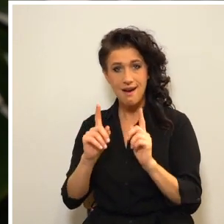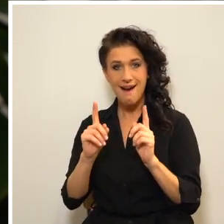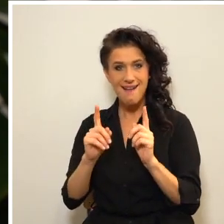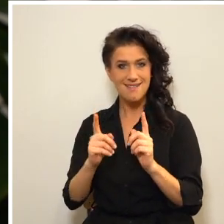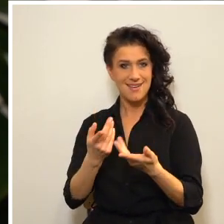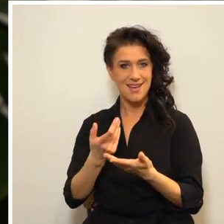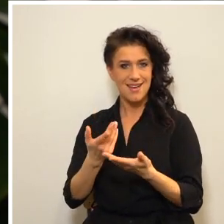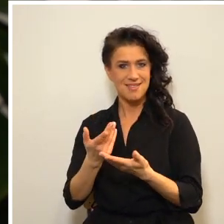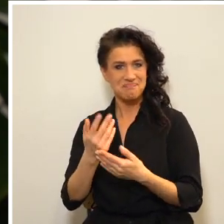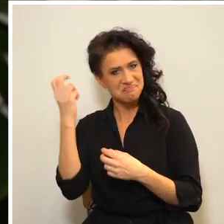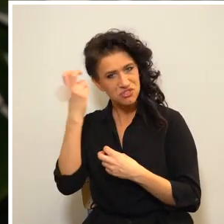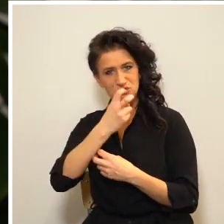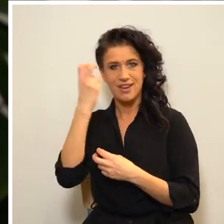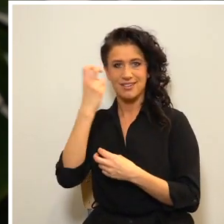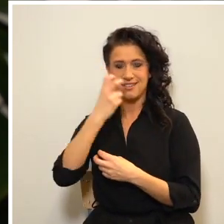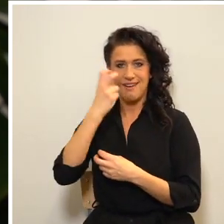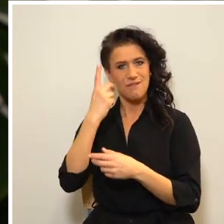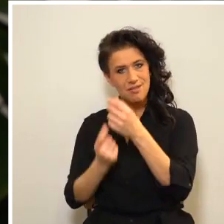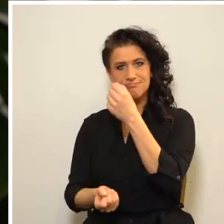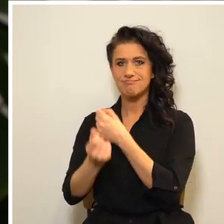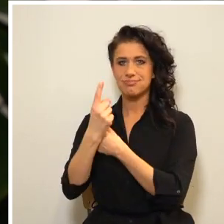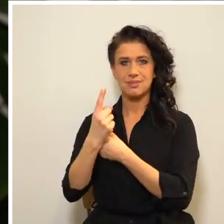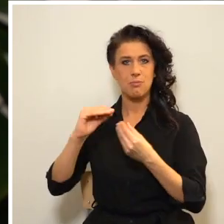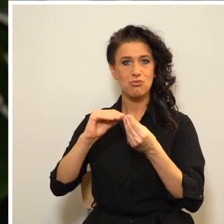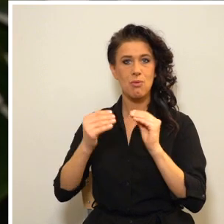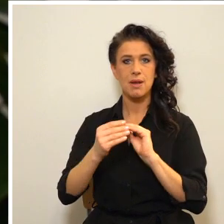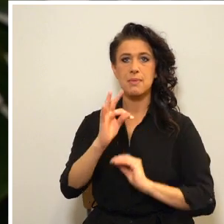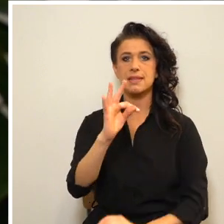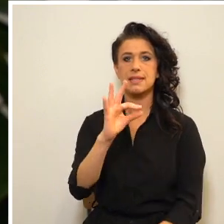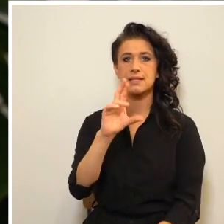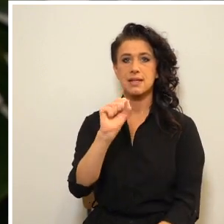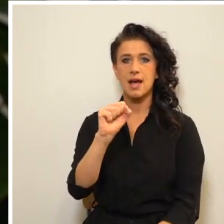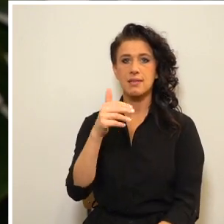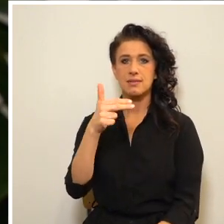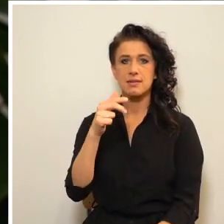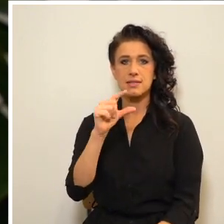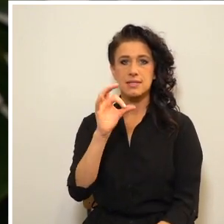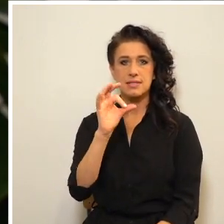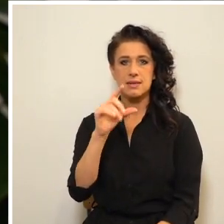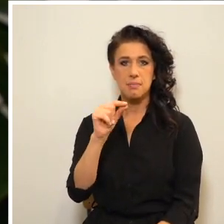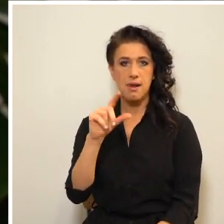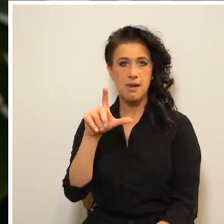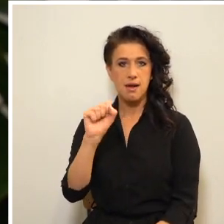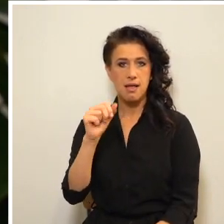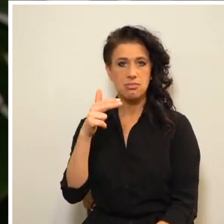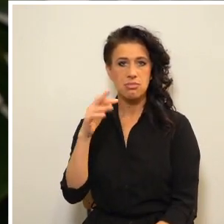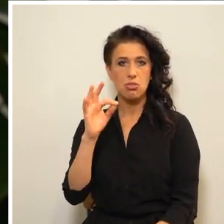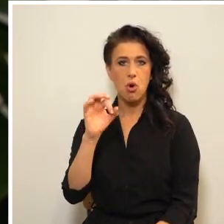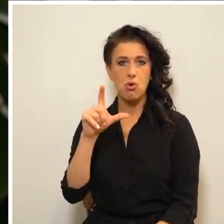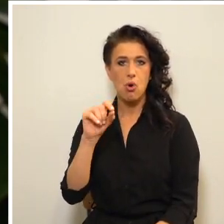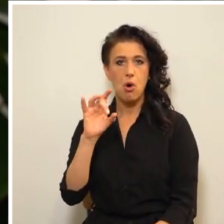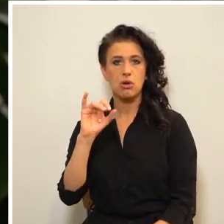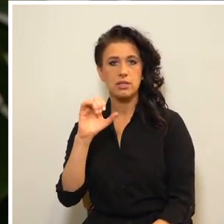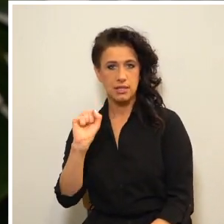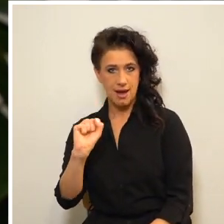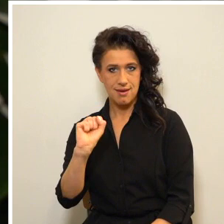ale fascynującej problem transplantologii chciałbym żebyśmy porozmawiali o tej fascynującej dziedzinie